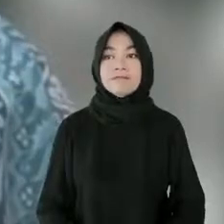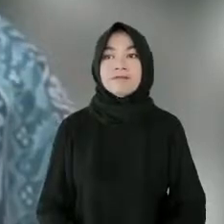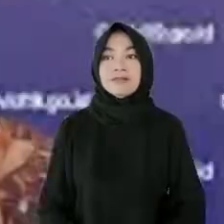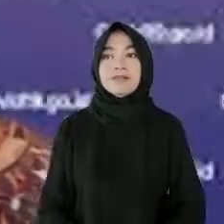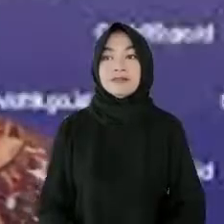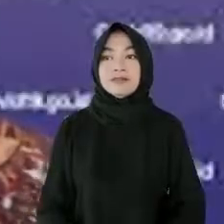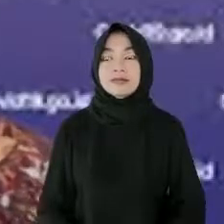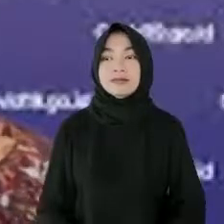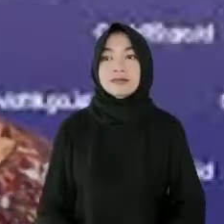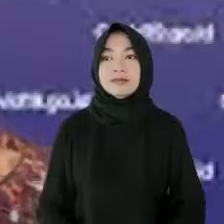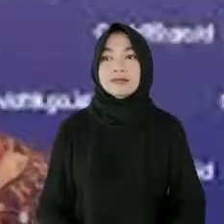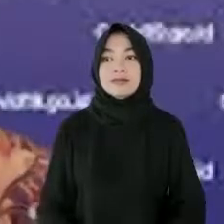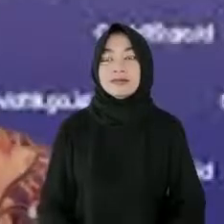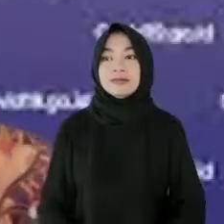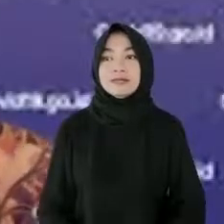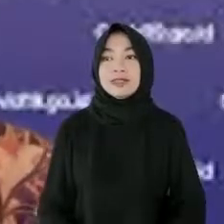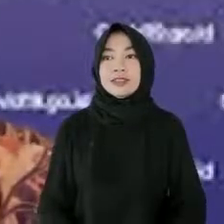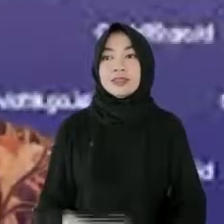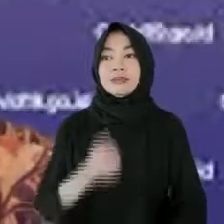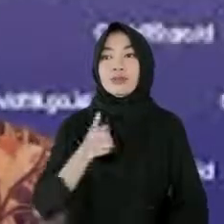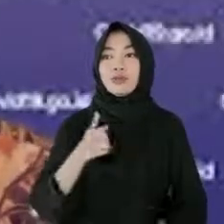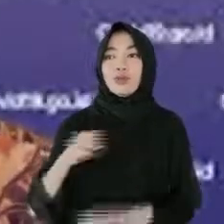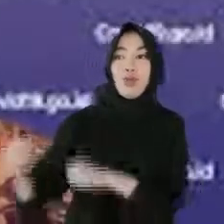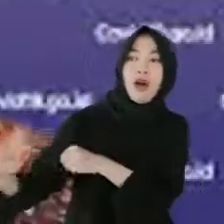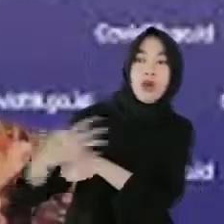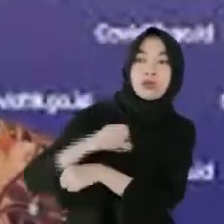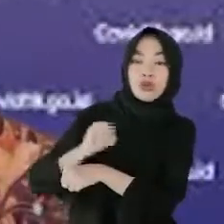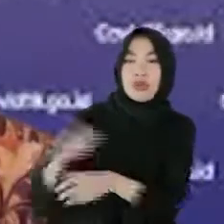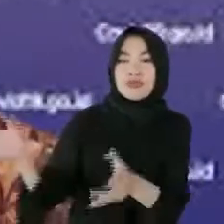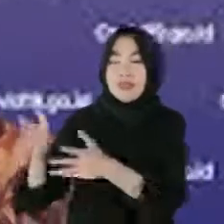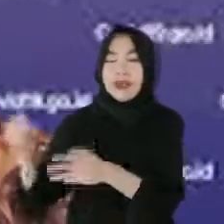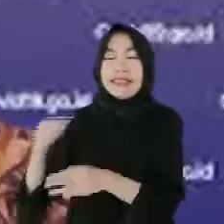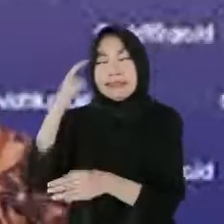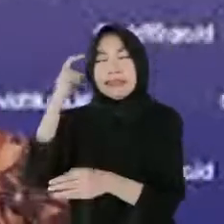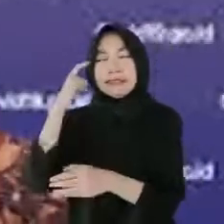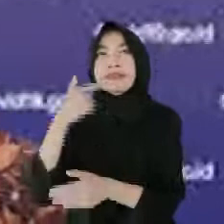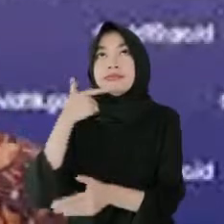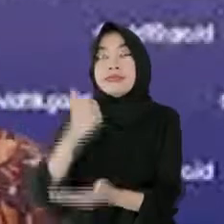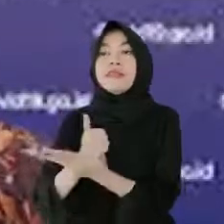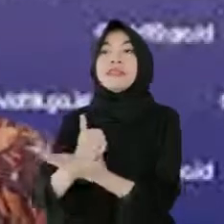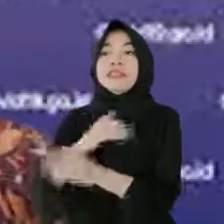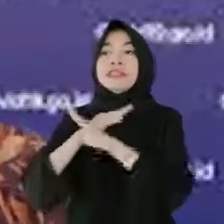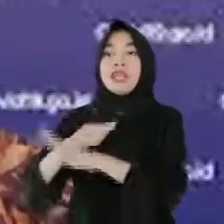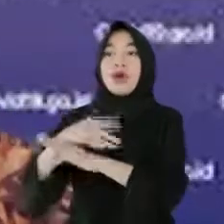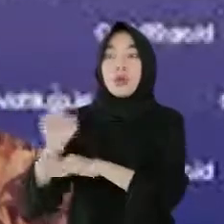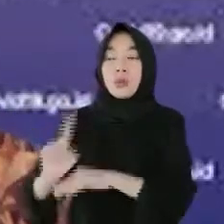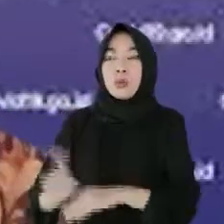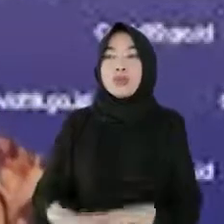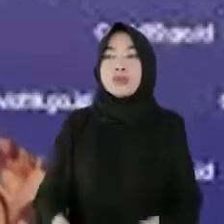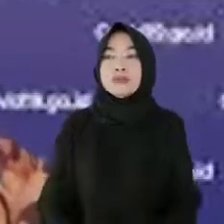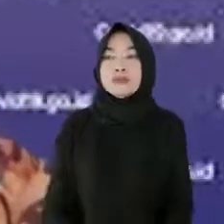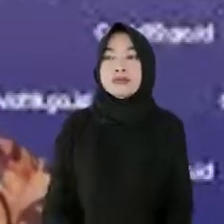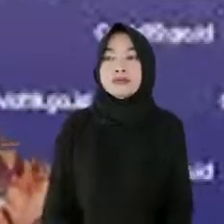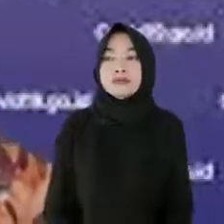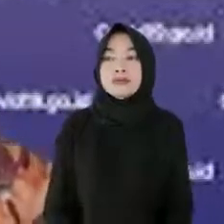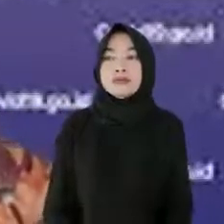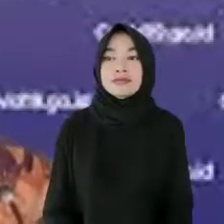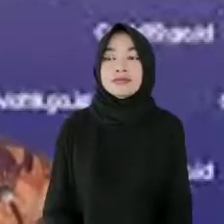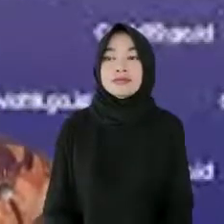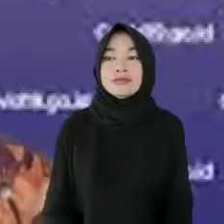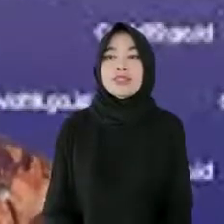ya Pak ya Daripada nanti tertular kemudian pengobatan dan jangan sampai timbul